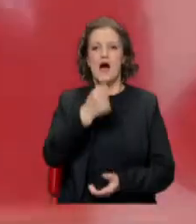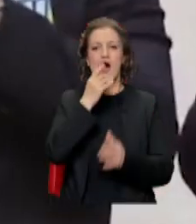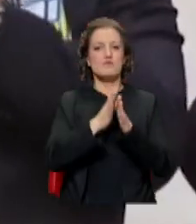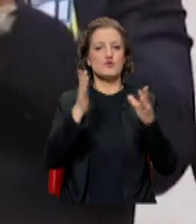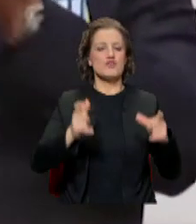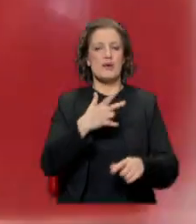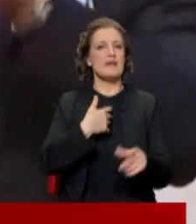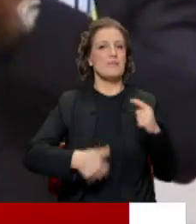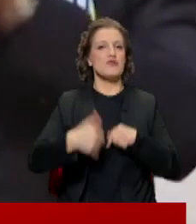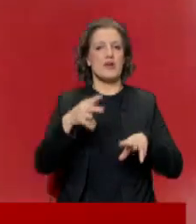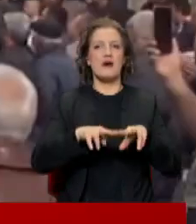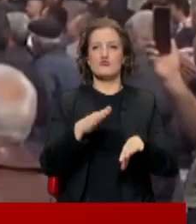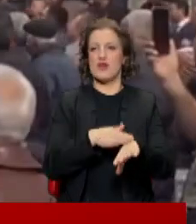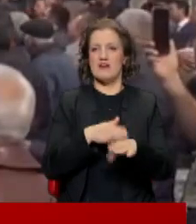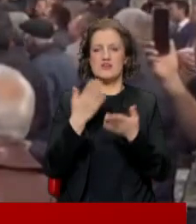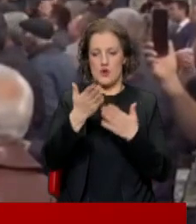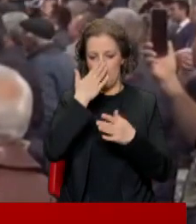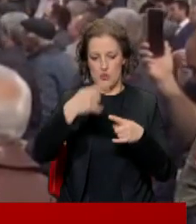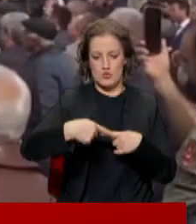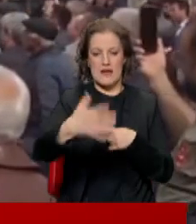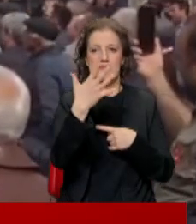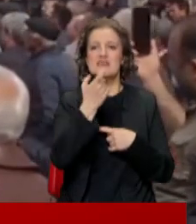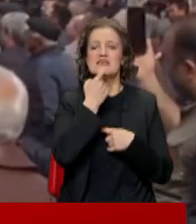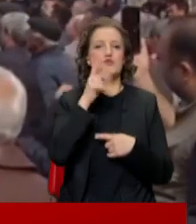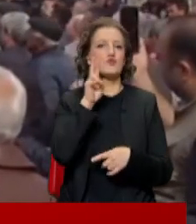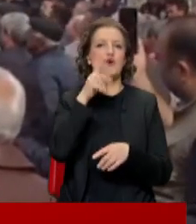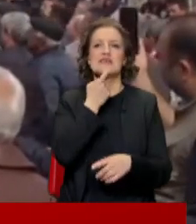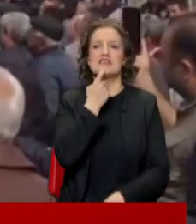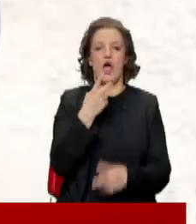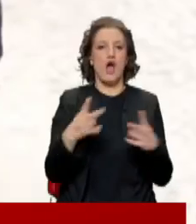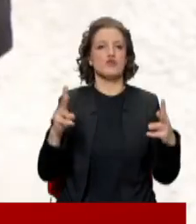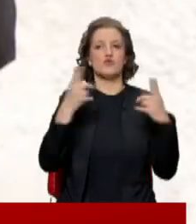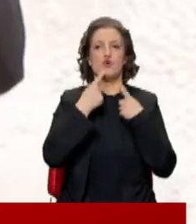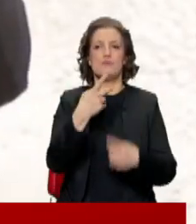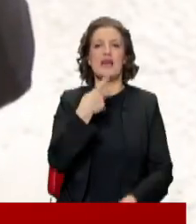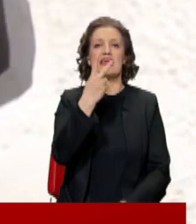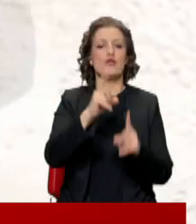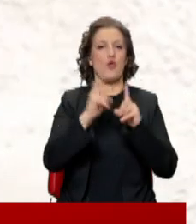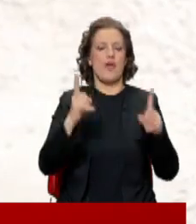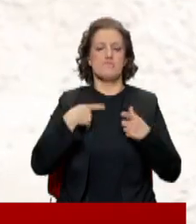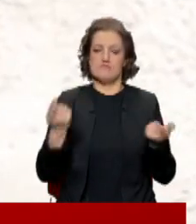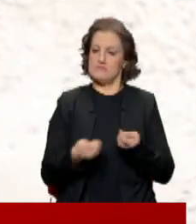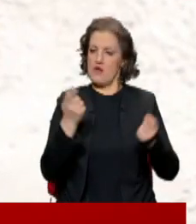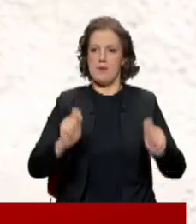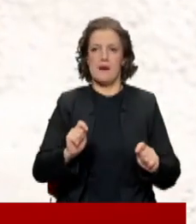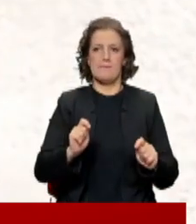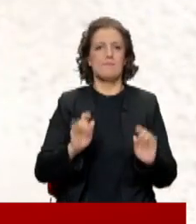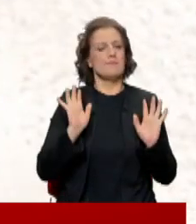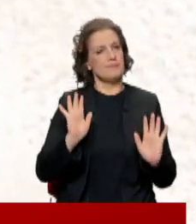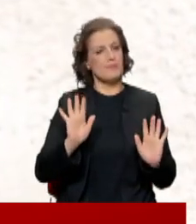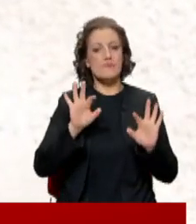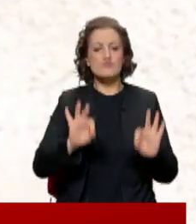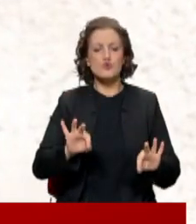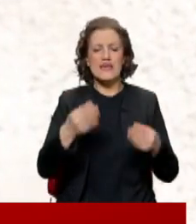Belediye Başkanımız Mansur Yavaş. Önümüzdeki 5 yıl son yıl. Açık açık söylüyorum. Ben 2 dönem yaparım. Beypazarı'nda da öyle yaptım.